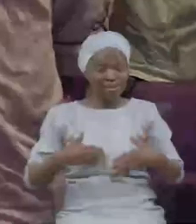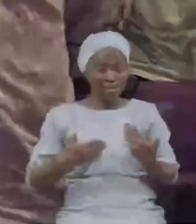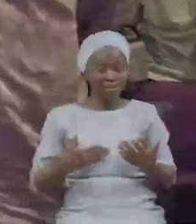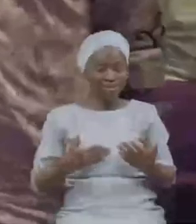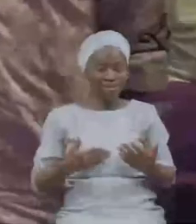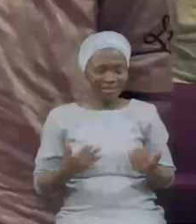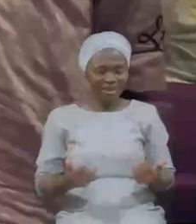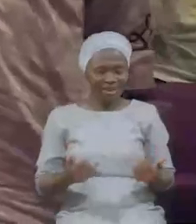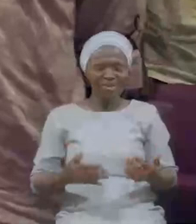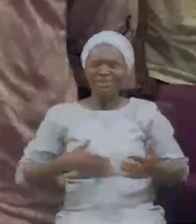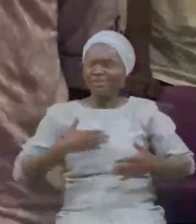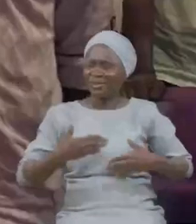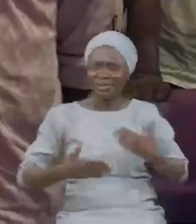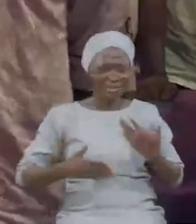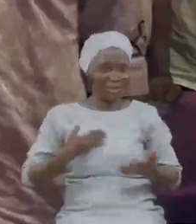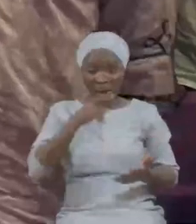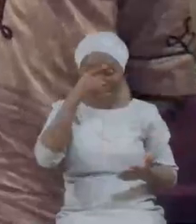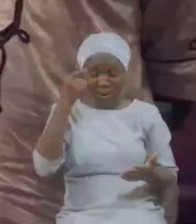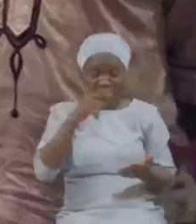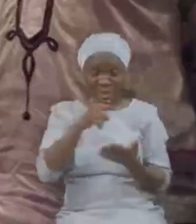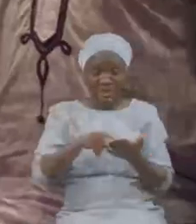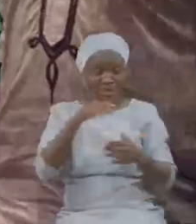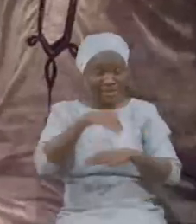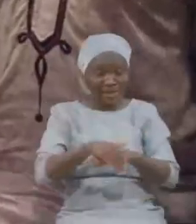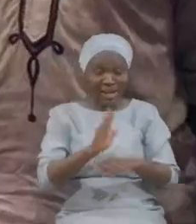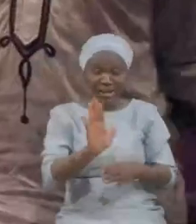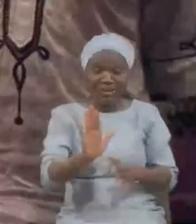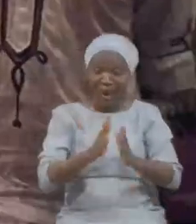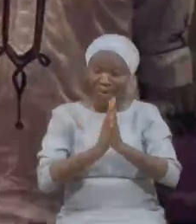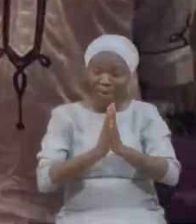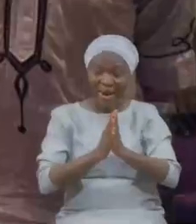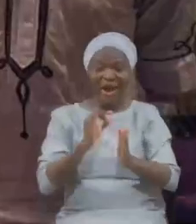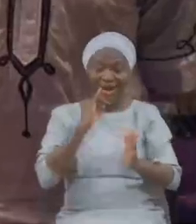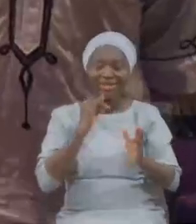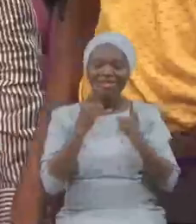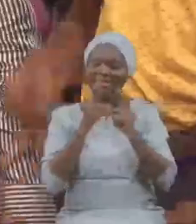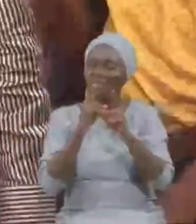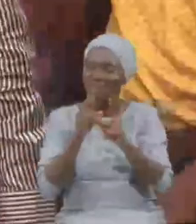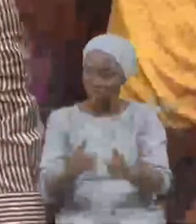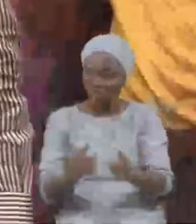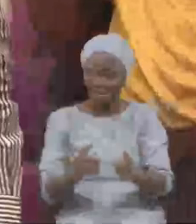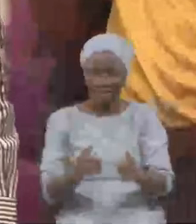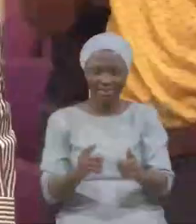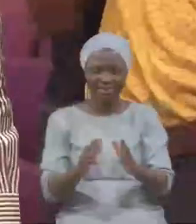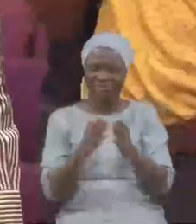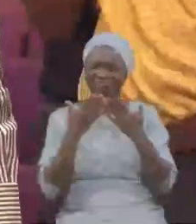Réussissez-vous parce que ce soir vos prières sont exaucées.